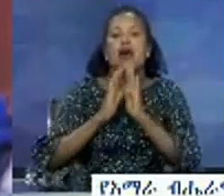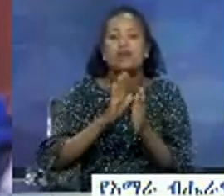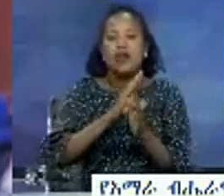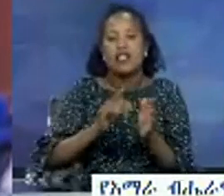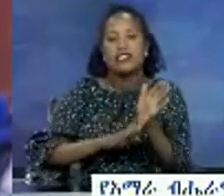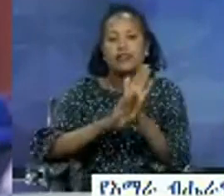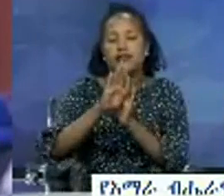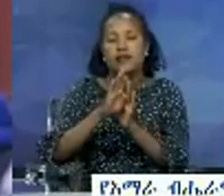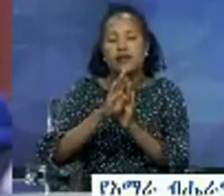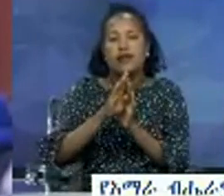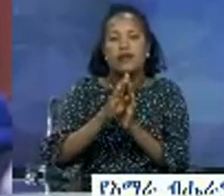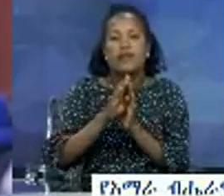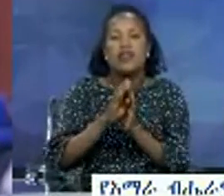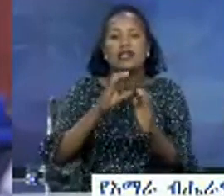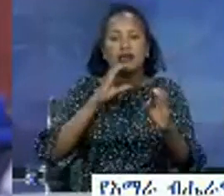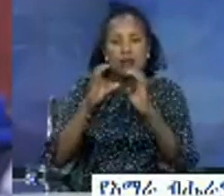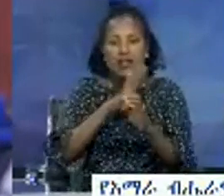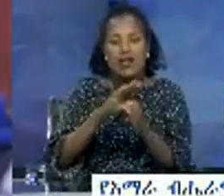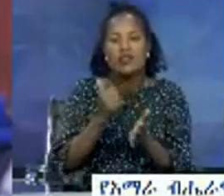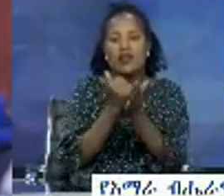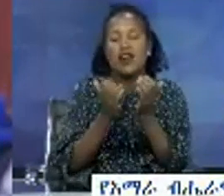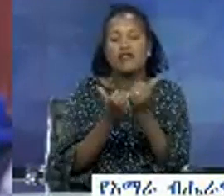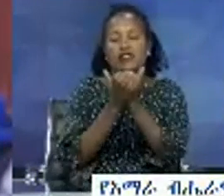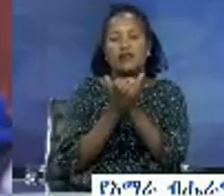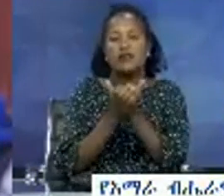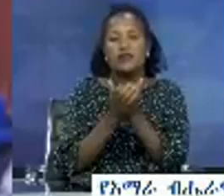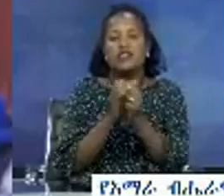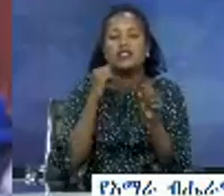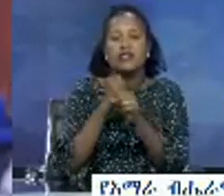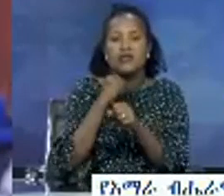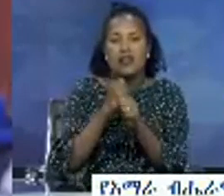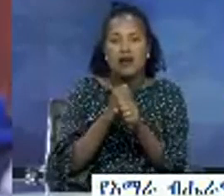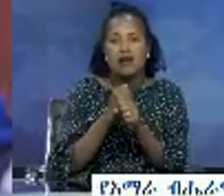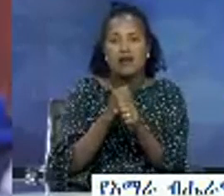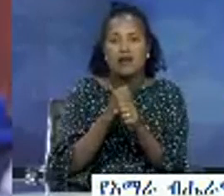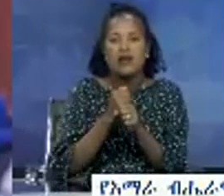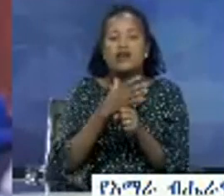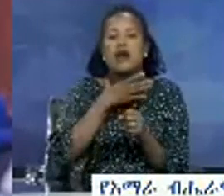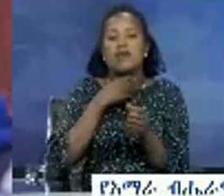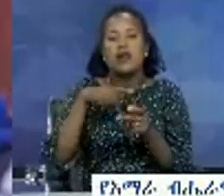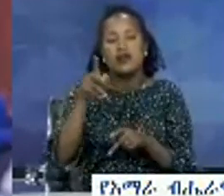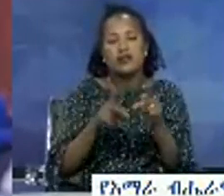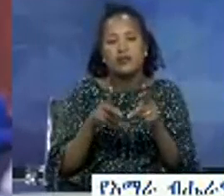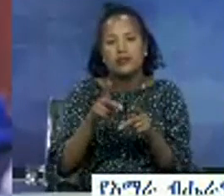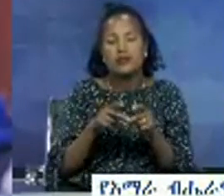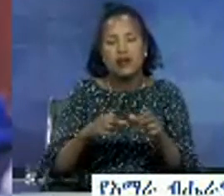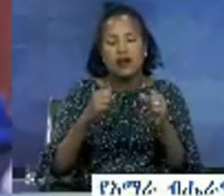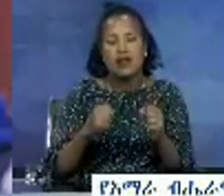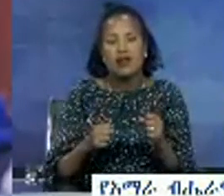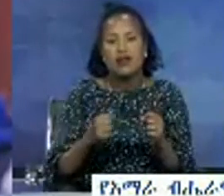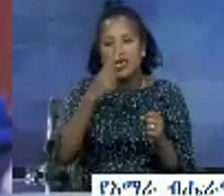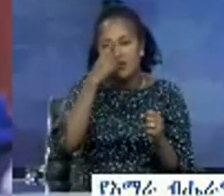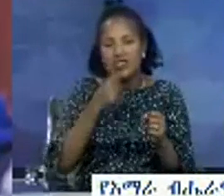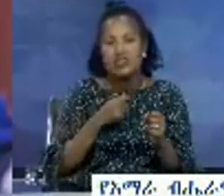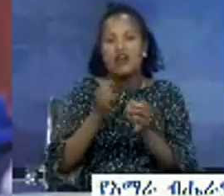ብልጽግናችን ተግባብተንና ተደጋግፈን እንድንሰራ የአማራ ህዝብ ጠንካራ